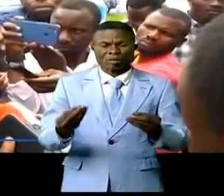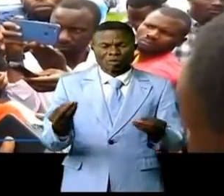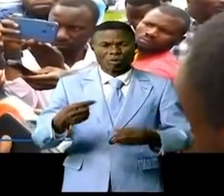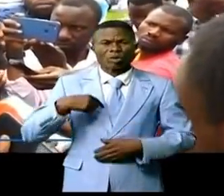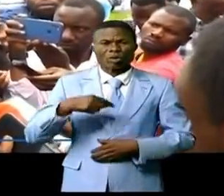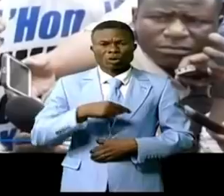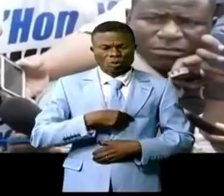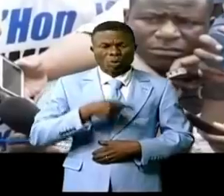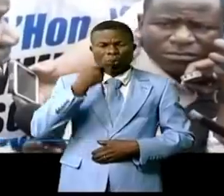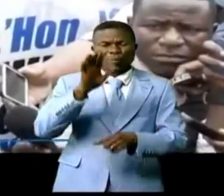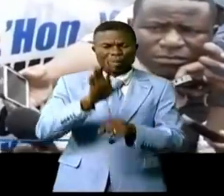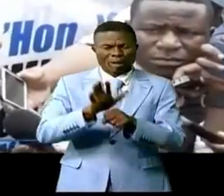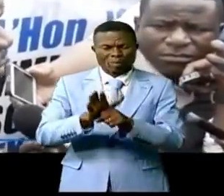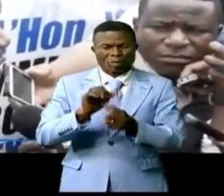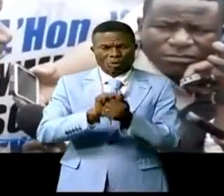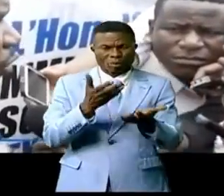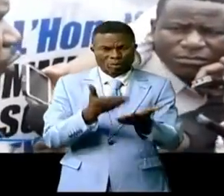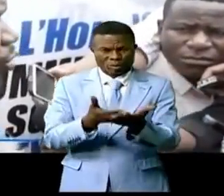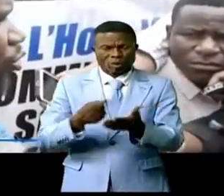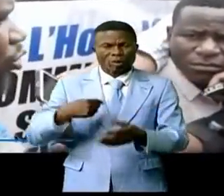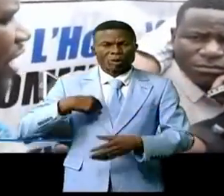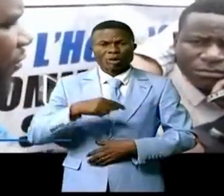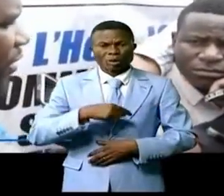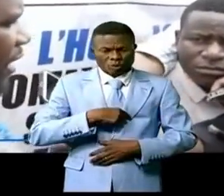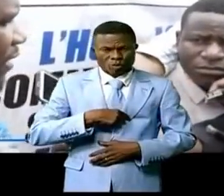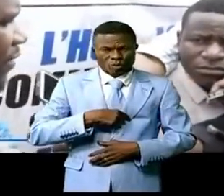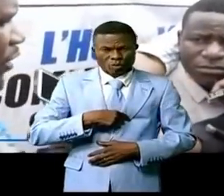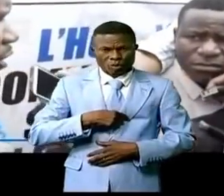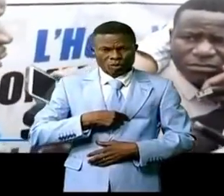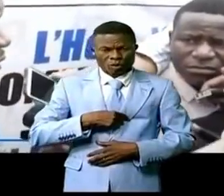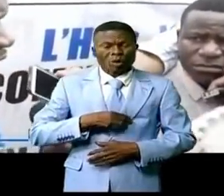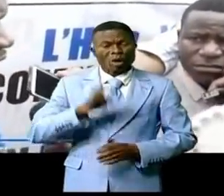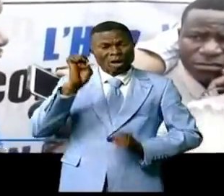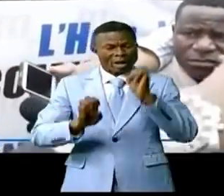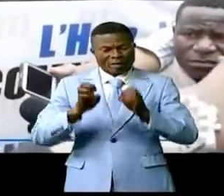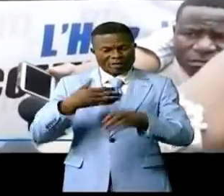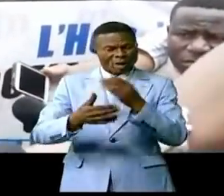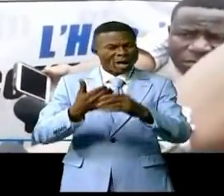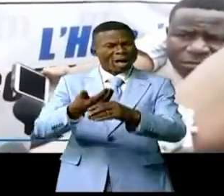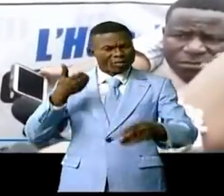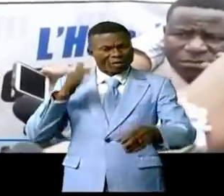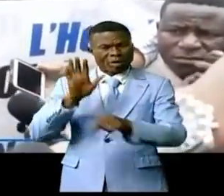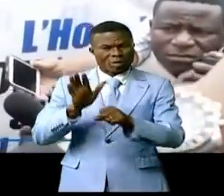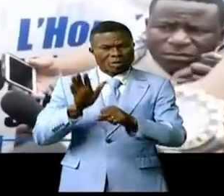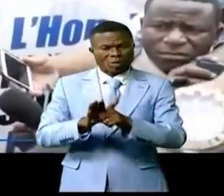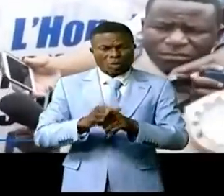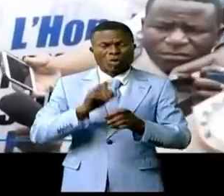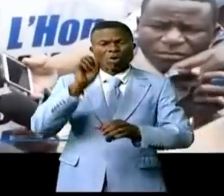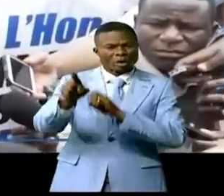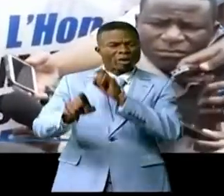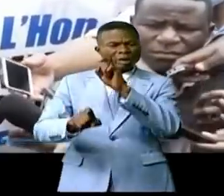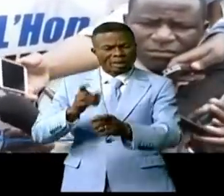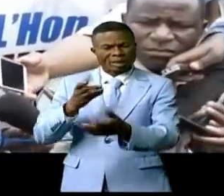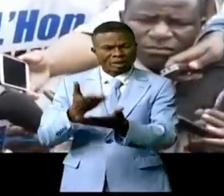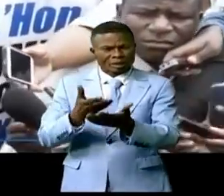toujours insisté sur ça. Nous avions déjà fait cette évaluation-là avec plusieurs auditions, notamment l'audition